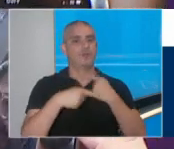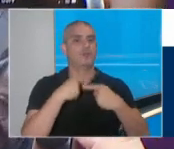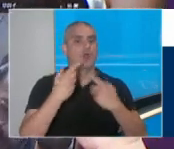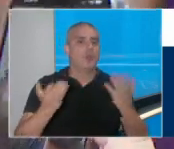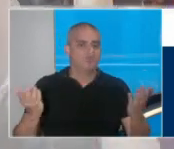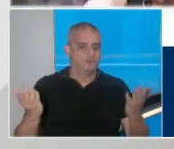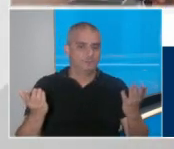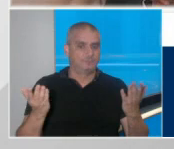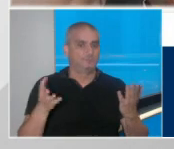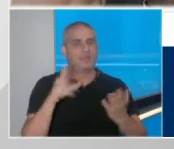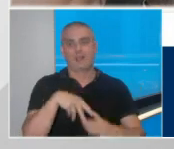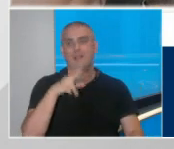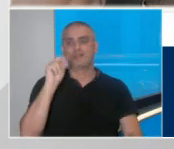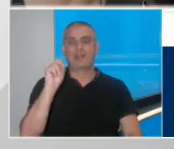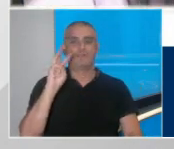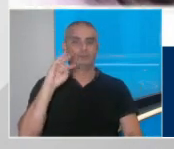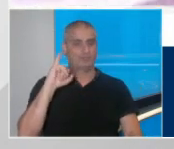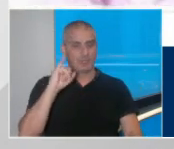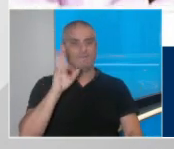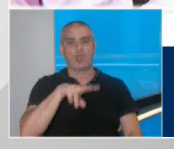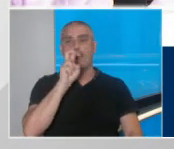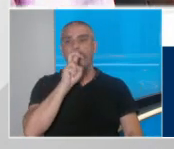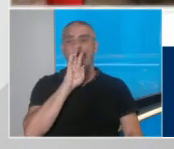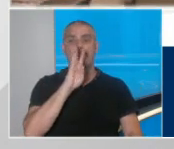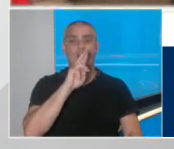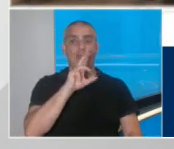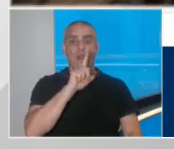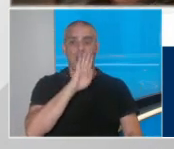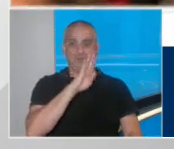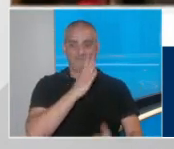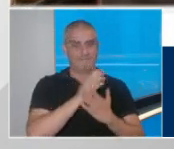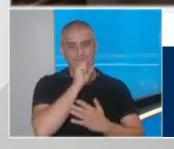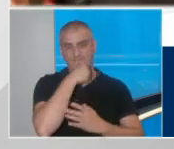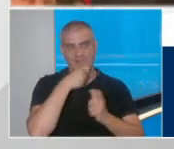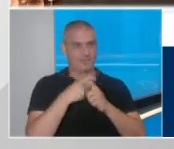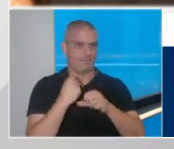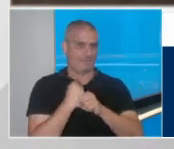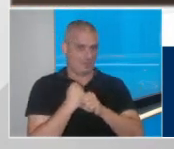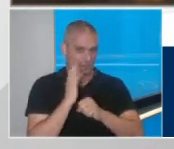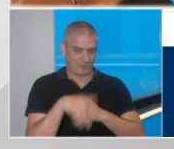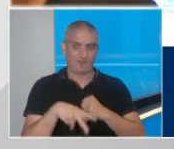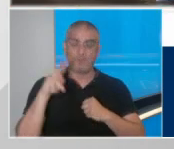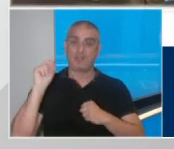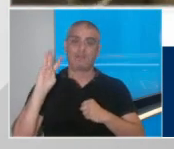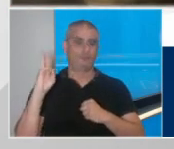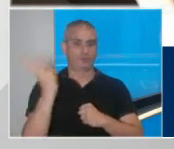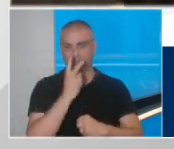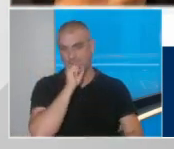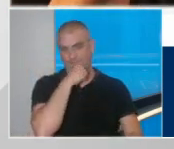לזה, על נחמן שי ועומר ברלב. עומר ברלב ותיק במפלגת העבודה, וגם נחמן